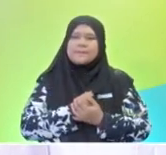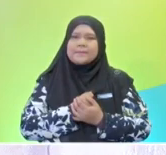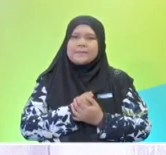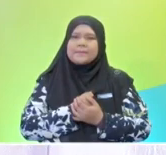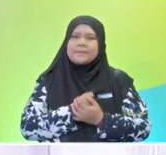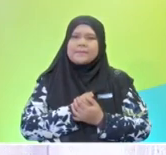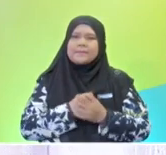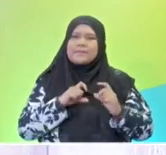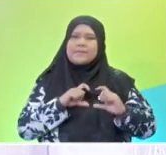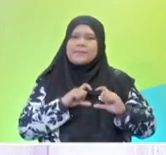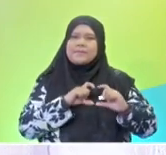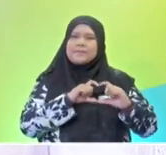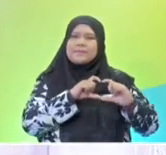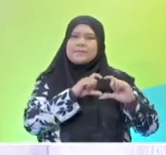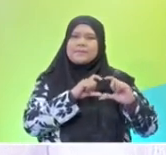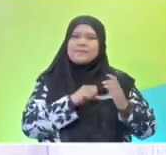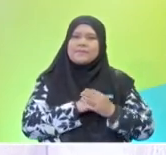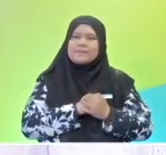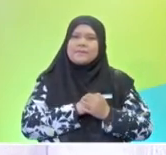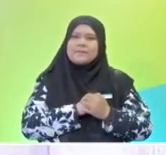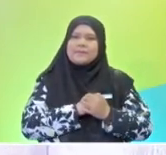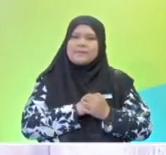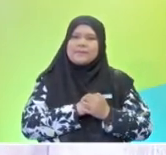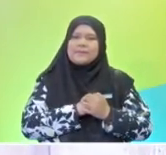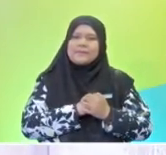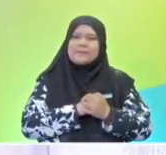ni. Berbentuk tiga dimensi.